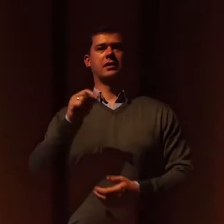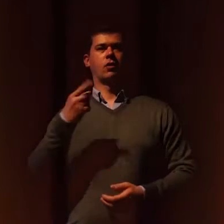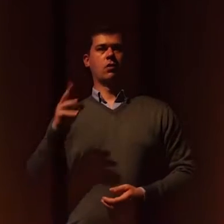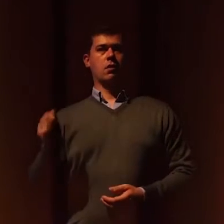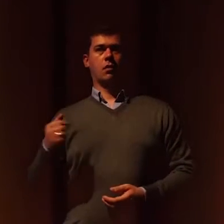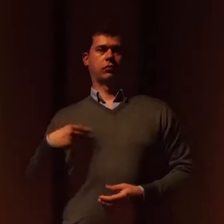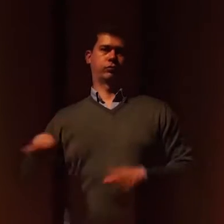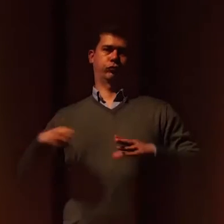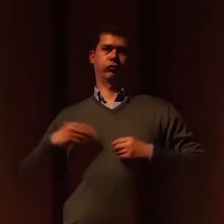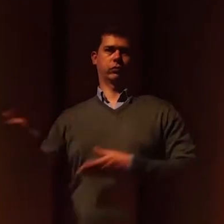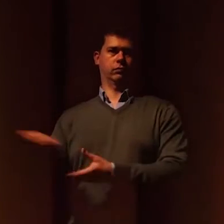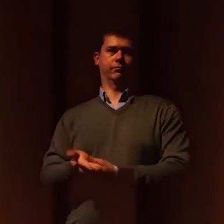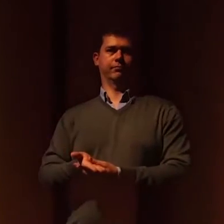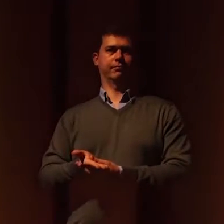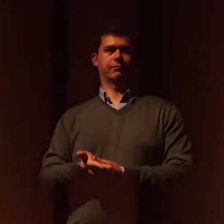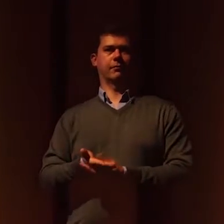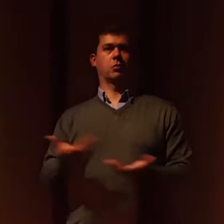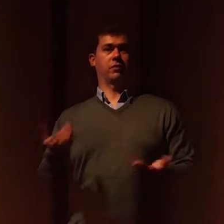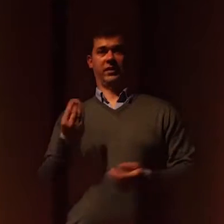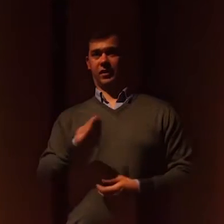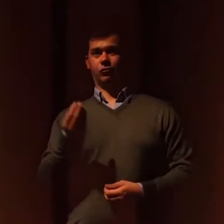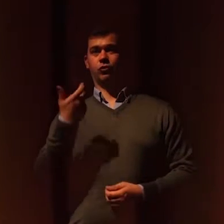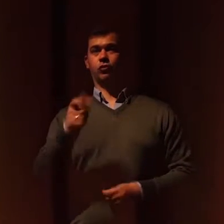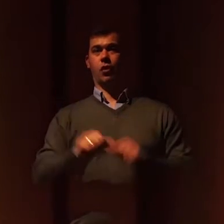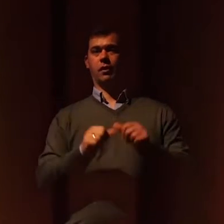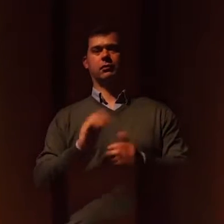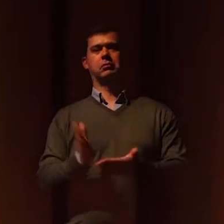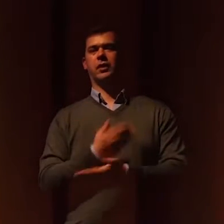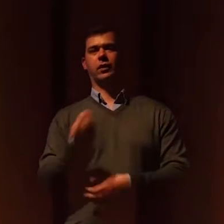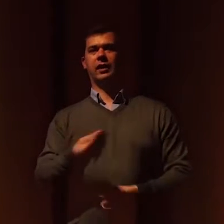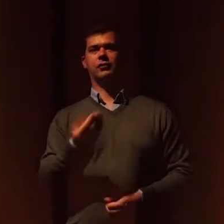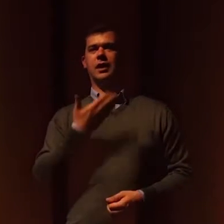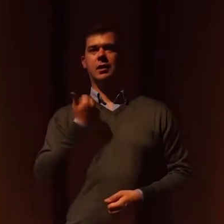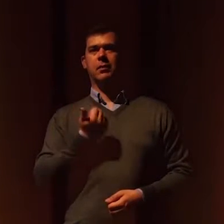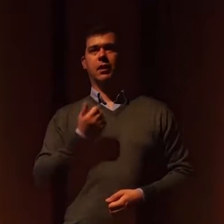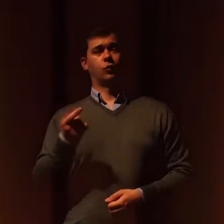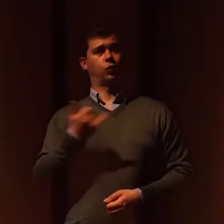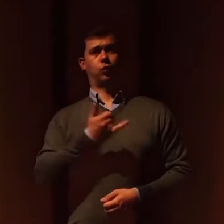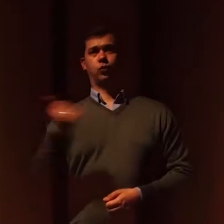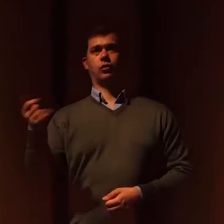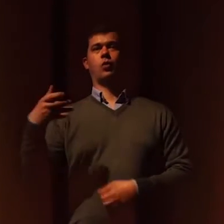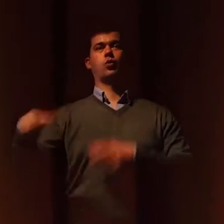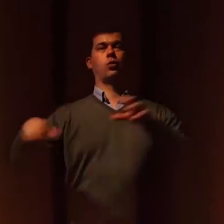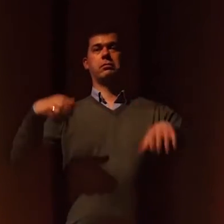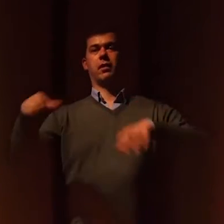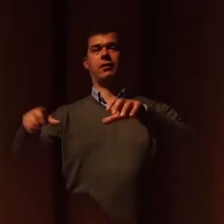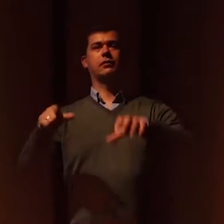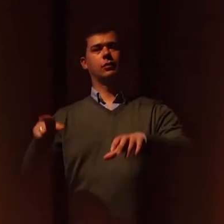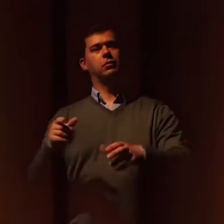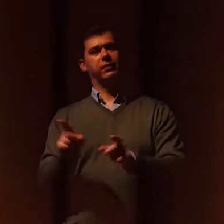Polsce przyjęli No i to też nie ma jeszcze 100 lat w związku z tym no to różne grupy właści mają